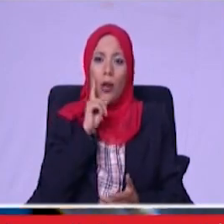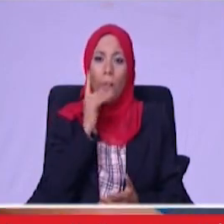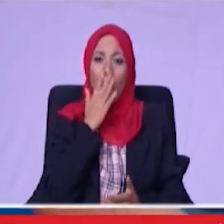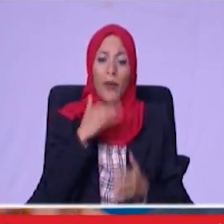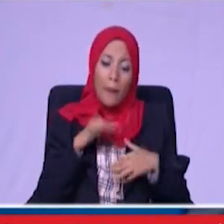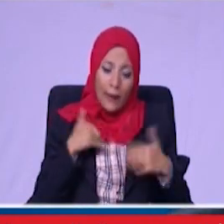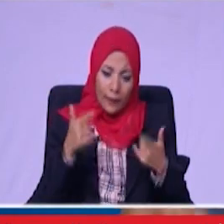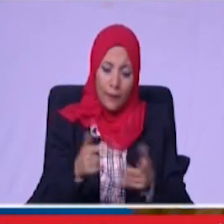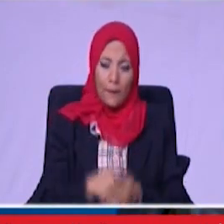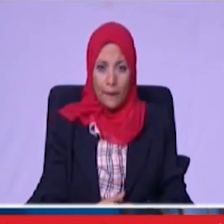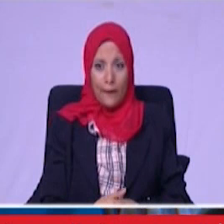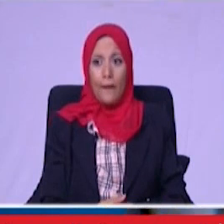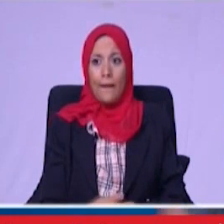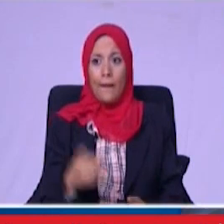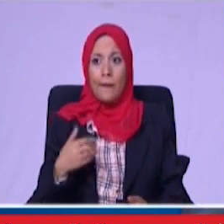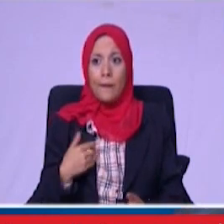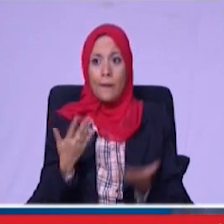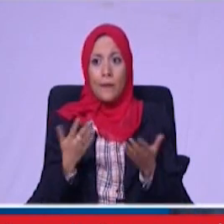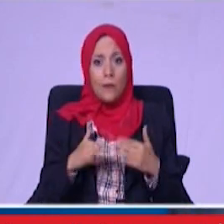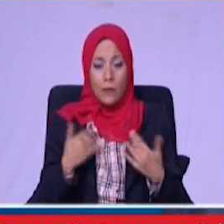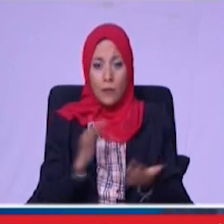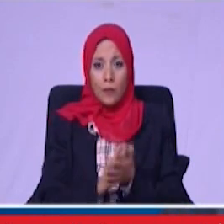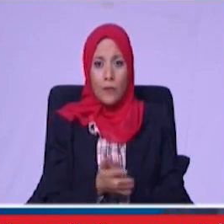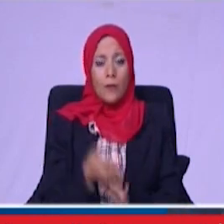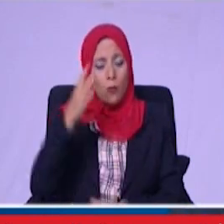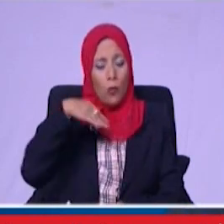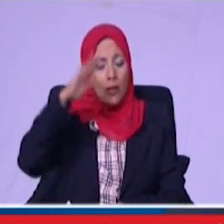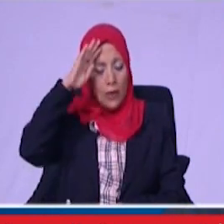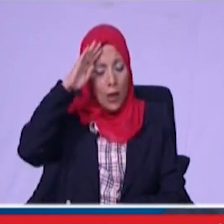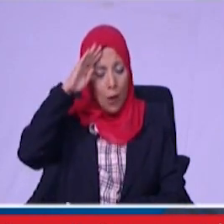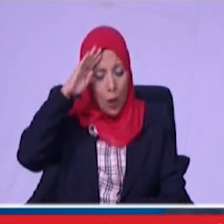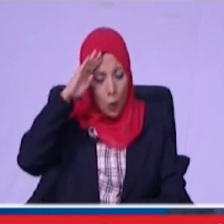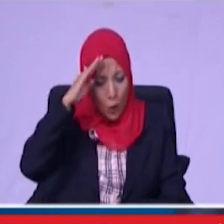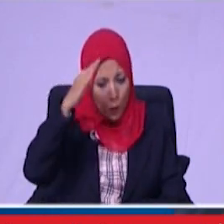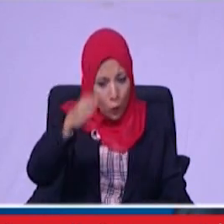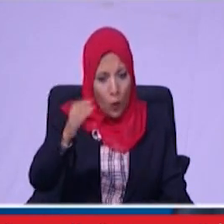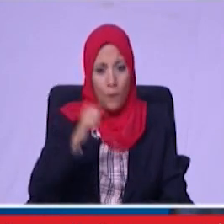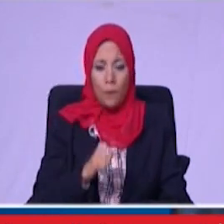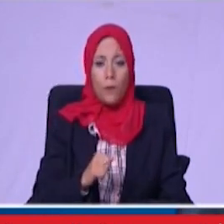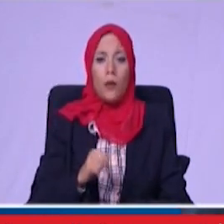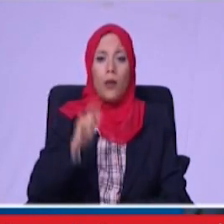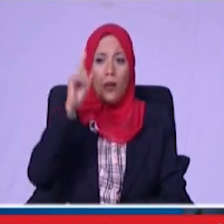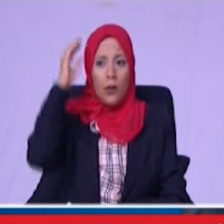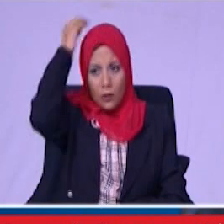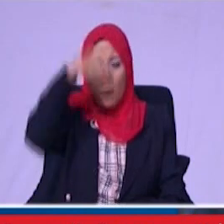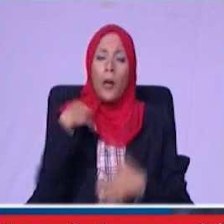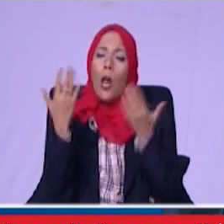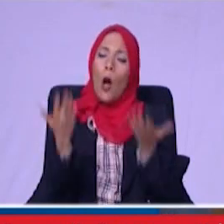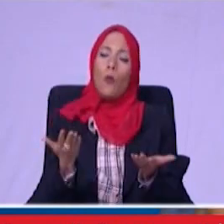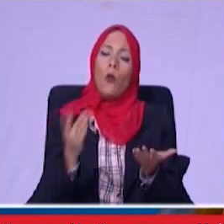فنيا عاجب الذنب اللي موجود السلام عليكم ورحمه الله وبركاته نسال الله ان يغفر لك يا